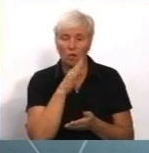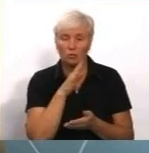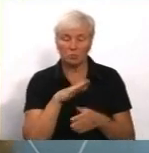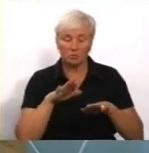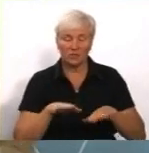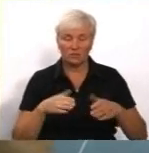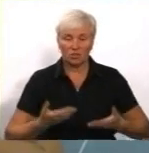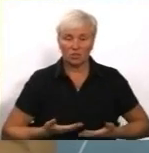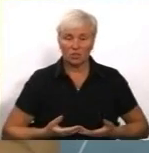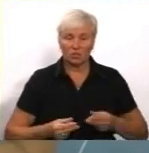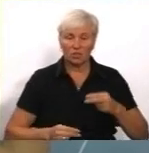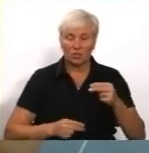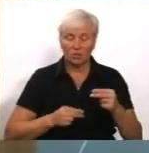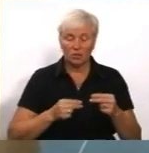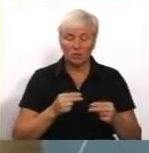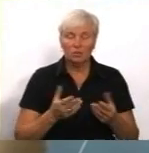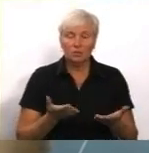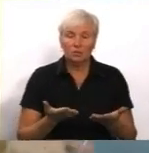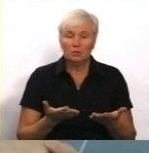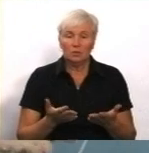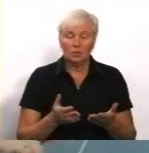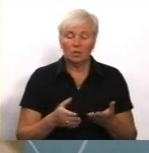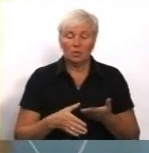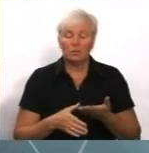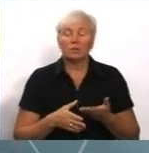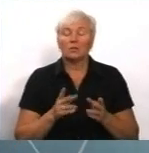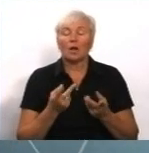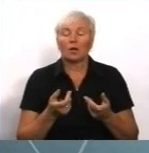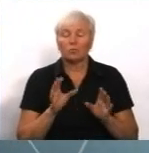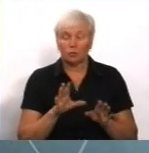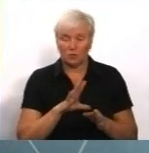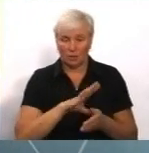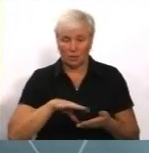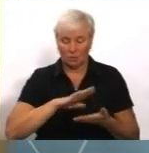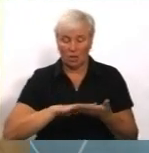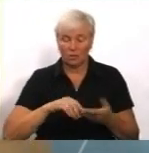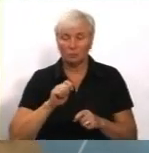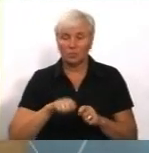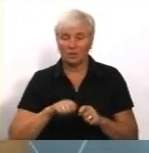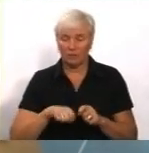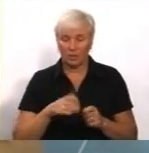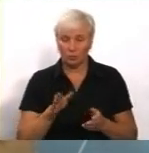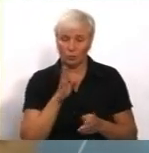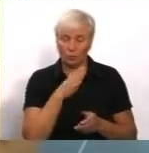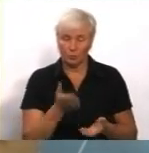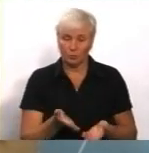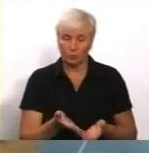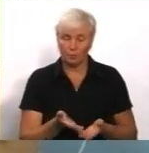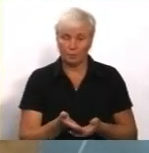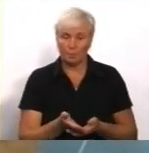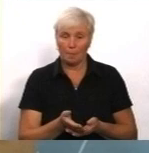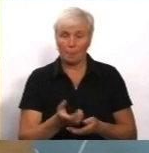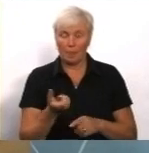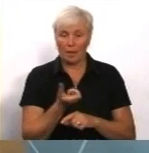чи рекомендує ваша служба споживати і далі бутильовану воду, чи все ж таки можна споживати воду з криниць? Якщо дуже